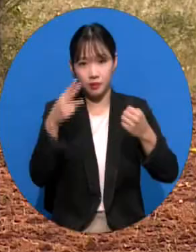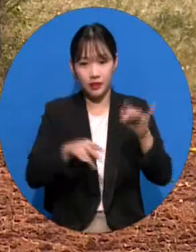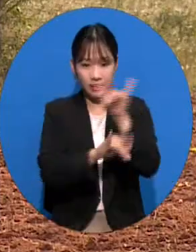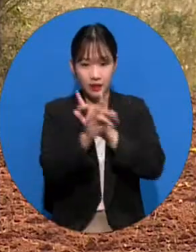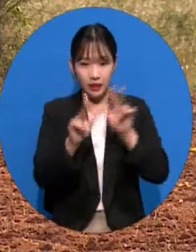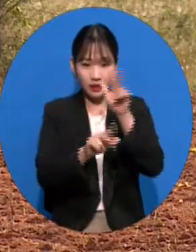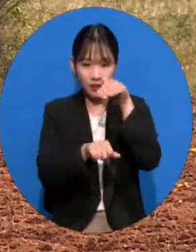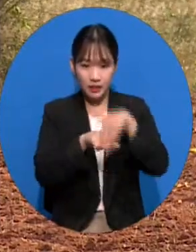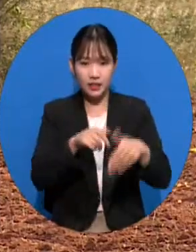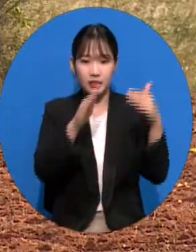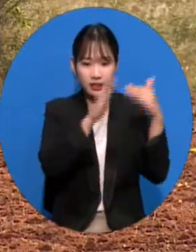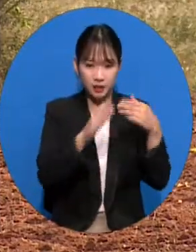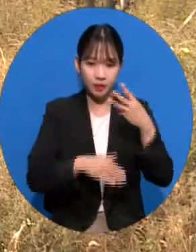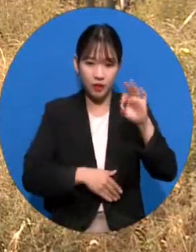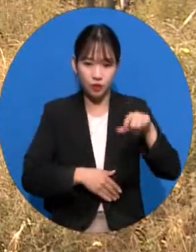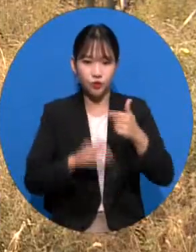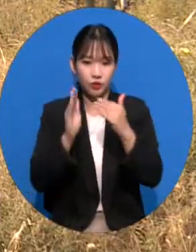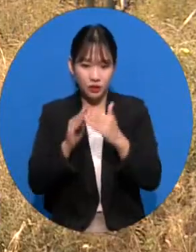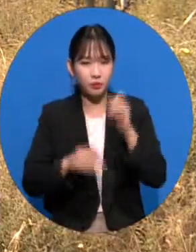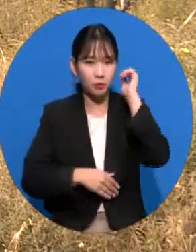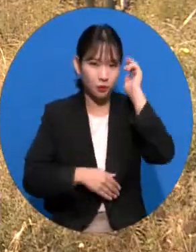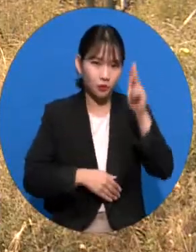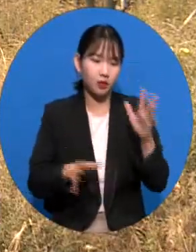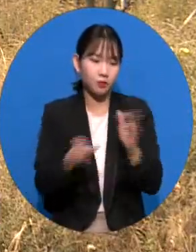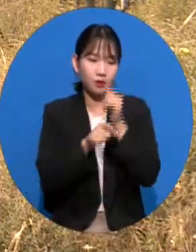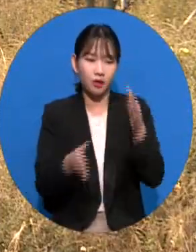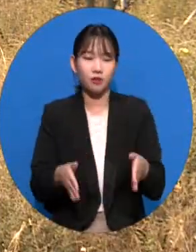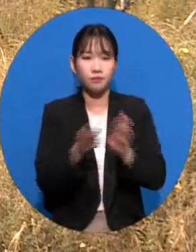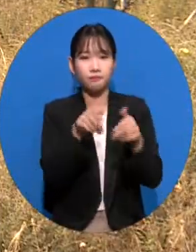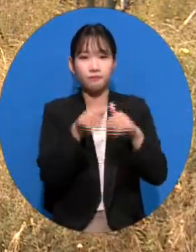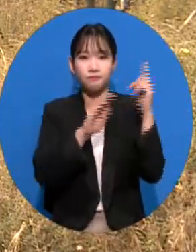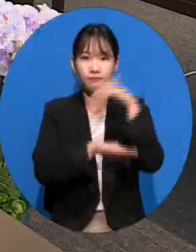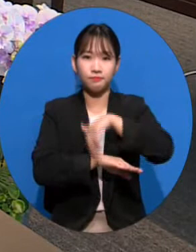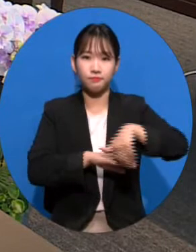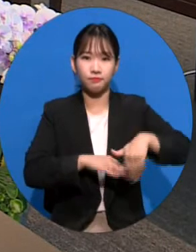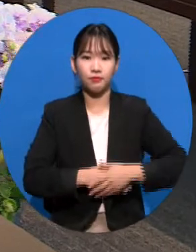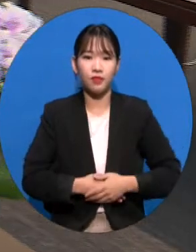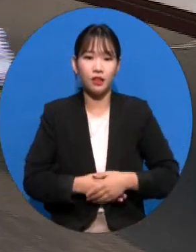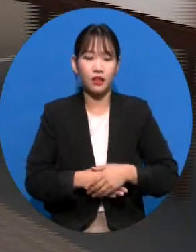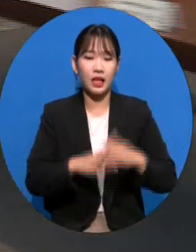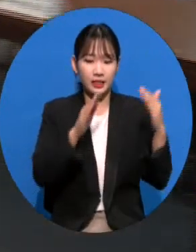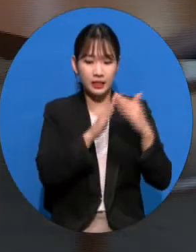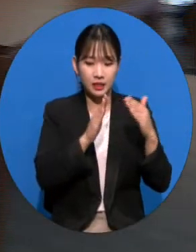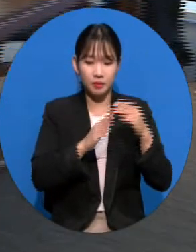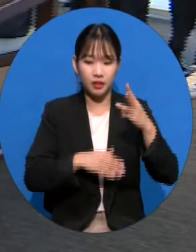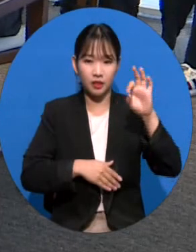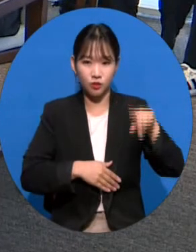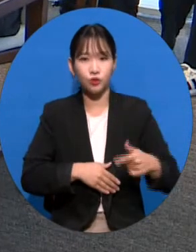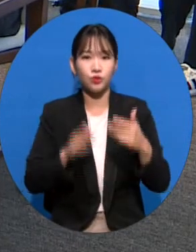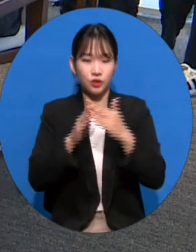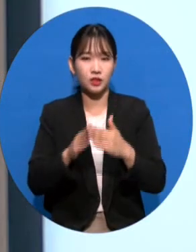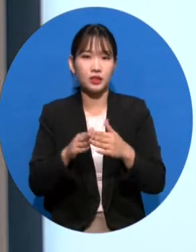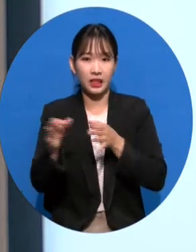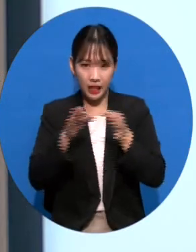네덜란드식 전원주택과 타운하우스, 호텔, 복합 건물 등이 들어설 예정입니다. 전원주택과 타운하우스 주상